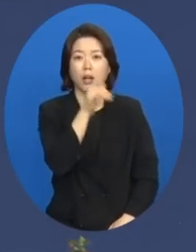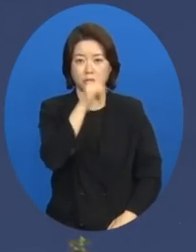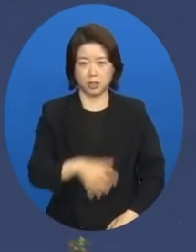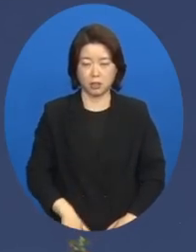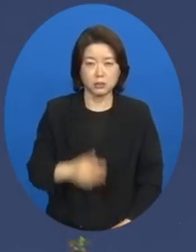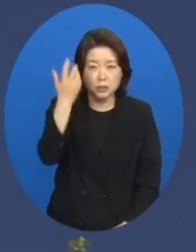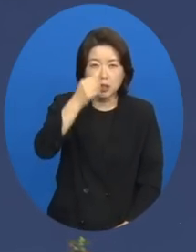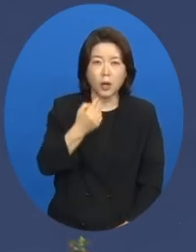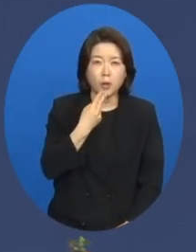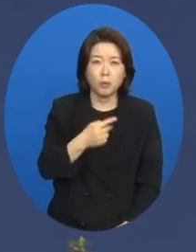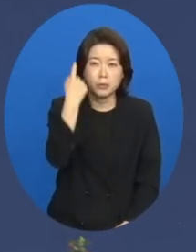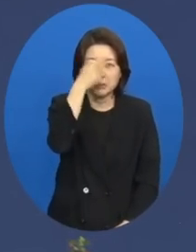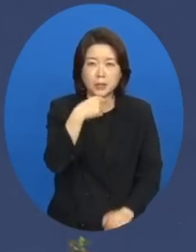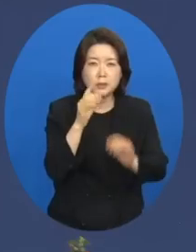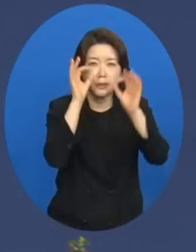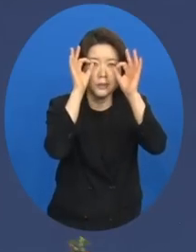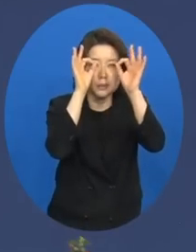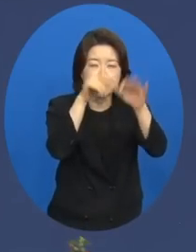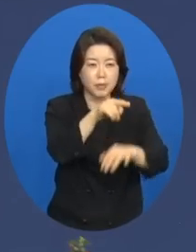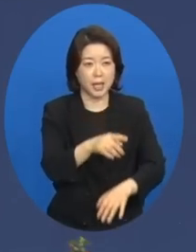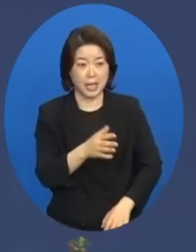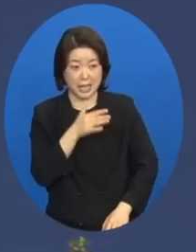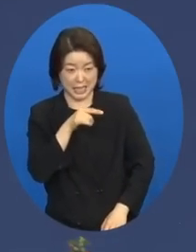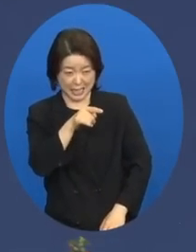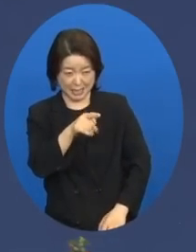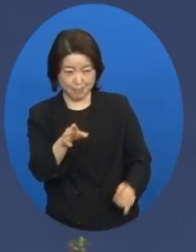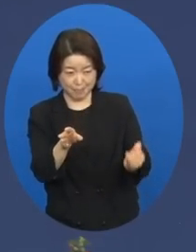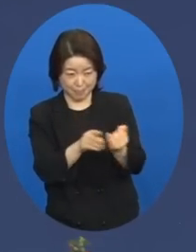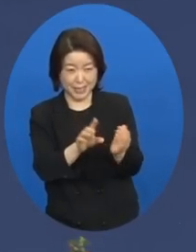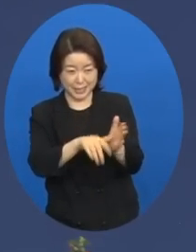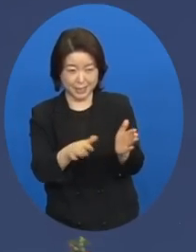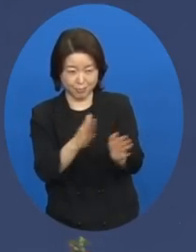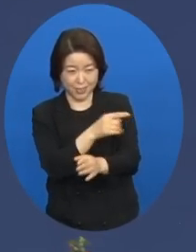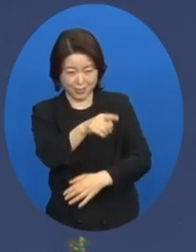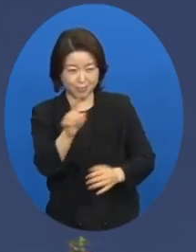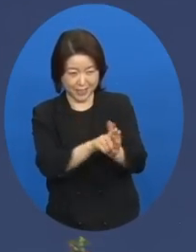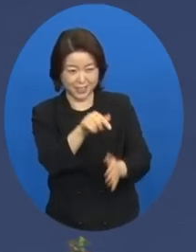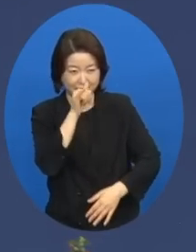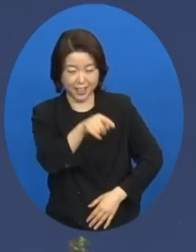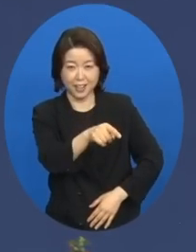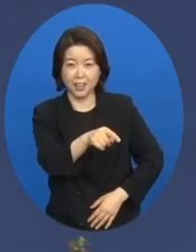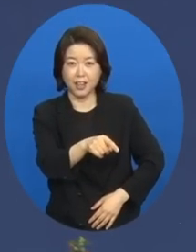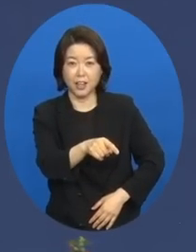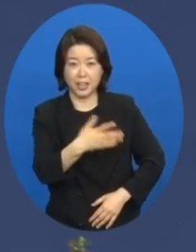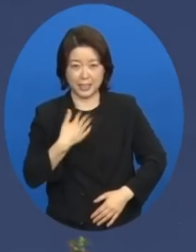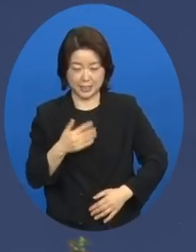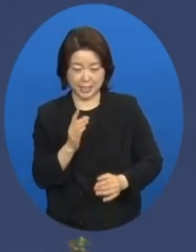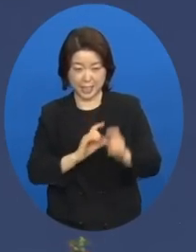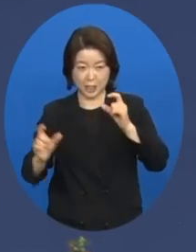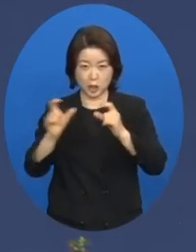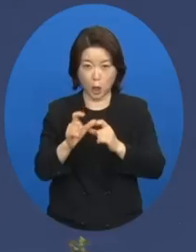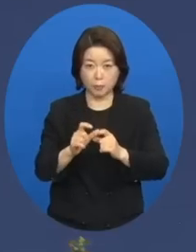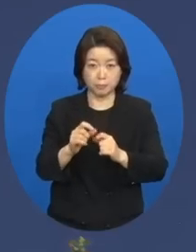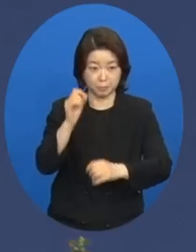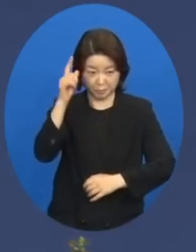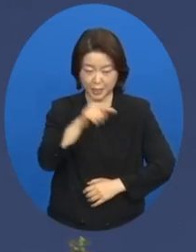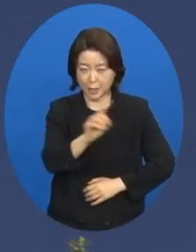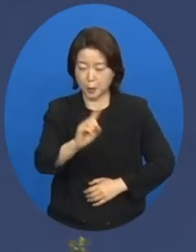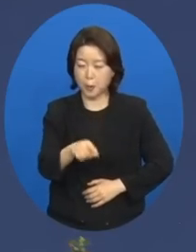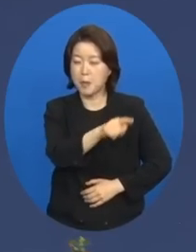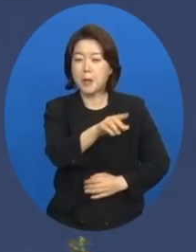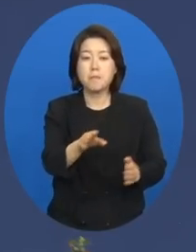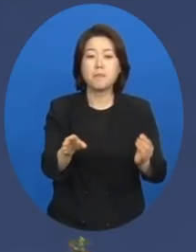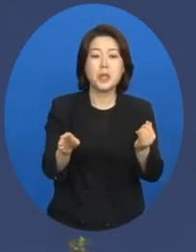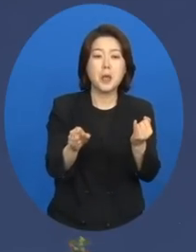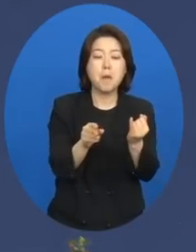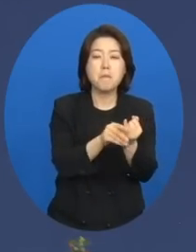영혼 없는 그런 표정을 보면 아 모태신앙이구나 그걸 알고 거기다 조금 더 전문적으로 제가 좀 개발이 돼가지고 이 모태신앙이